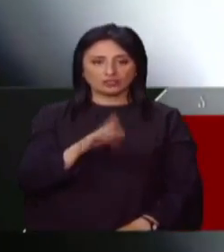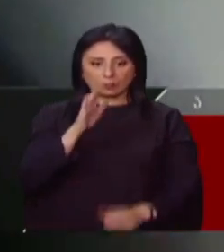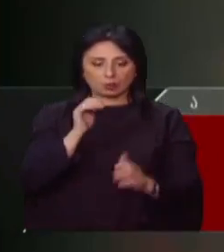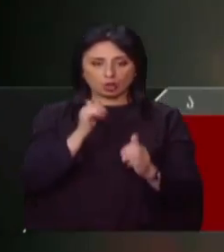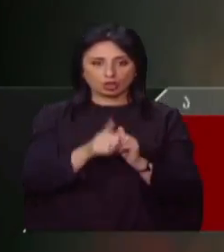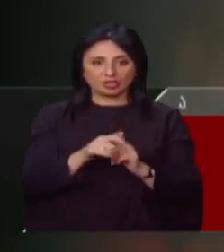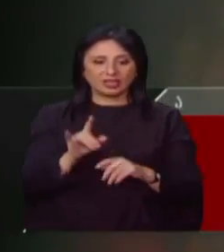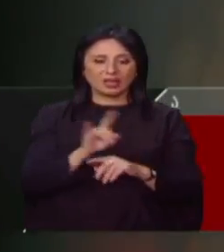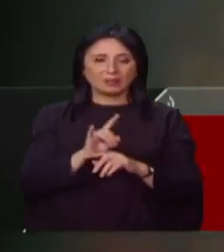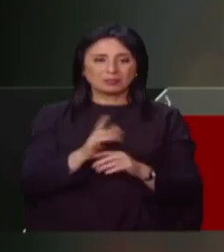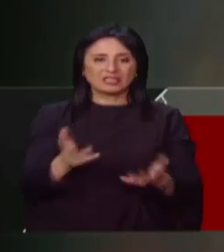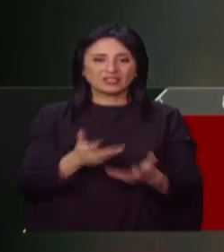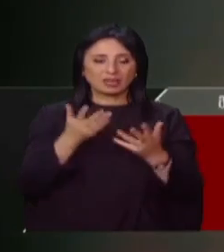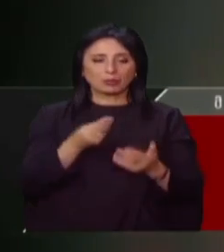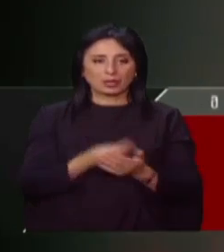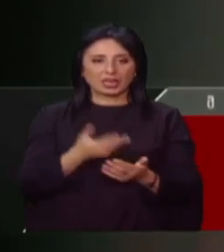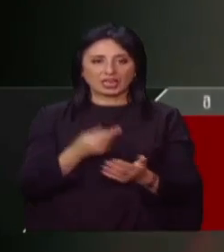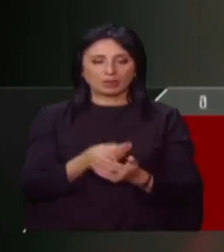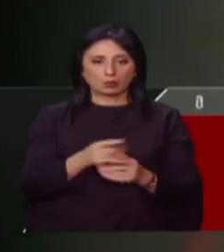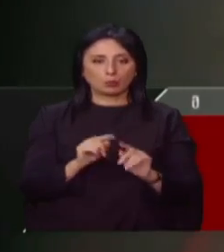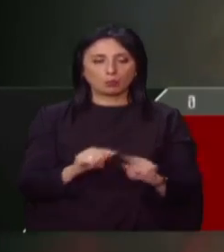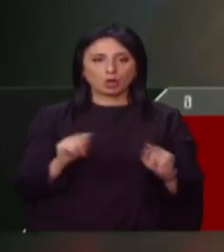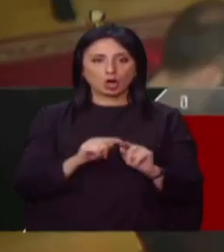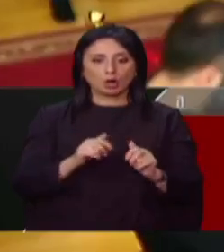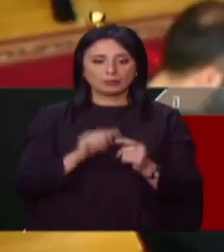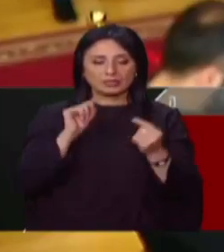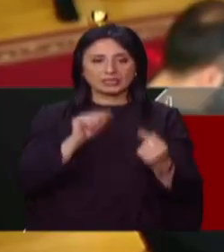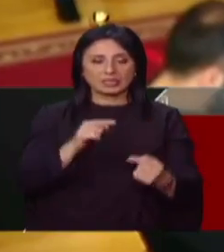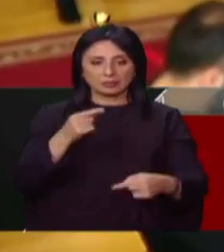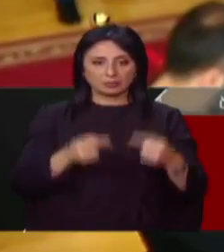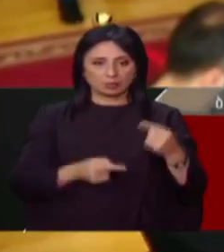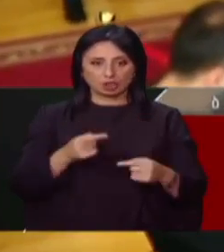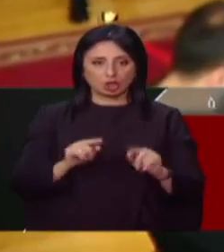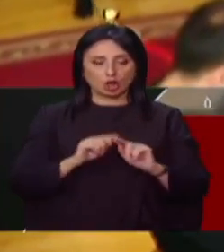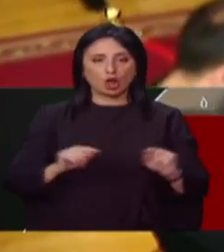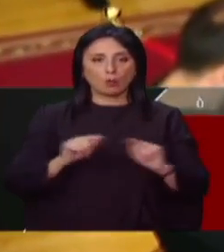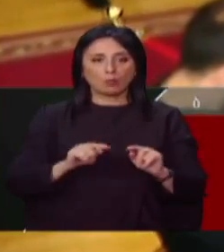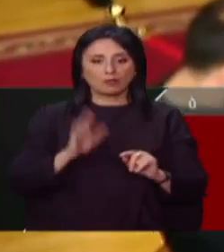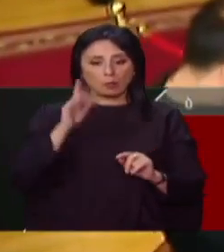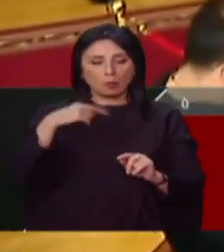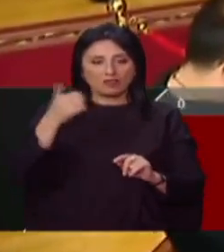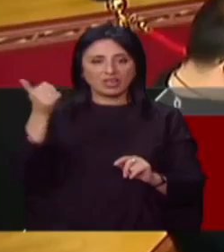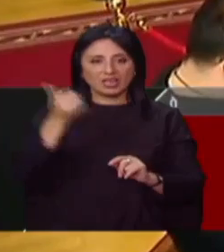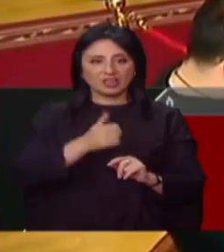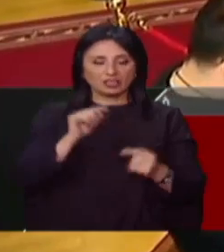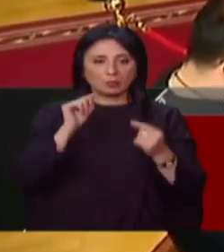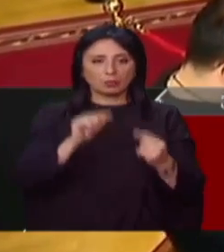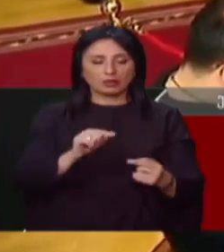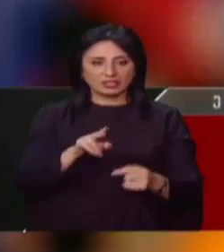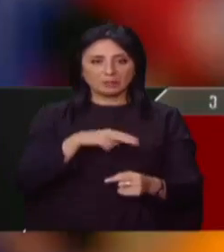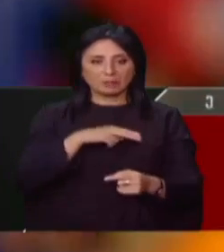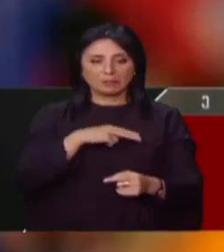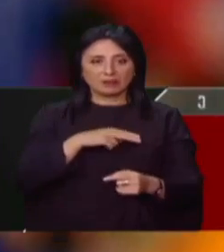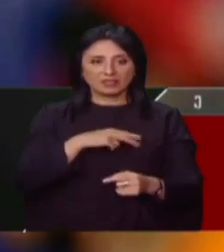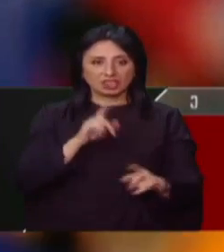პროგნოზით ფსევდოლიბერალური ღირებულებების პროპაგანდის წინააღმდეგ ბრძოლას ოპოზიცია მომავალ კვირას ბოიკოტს